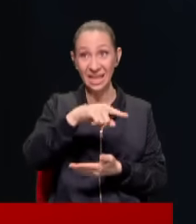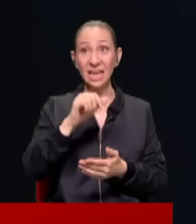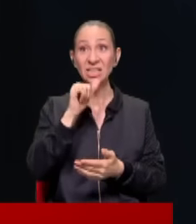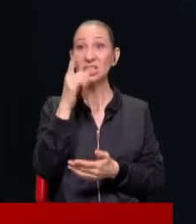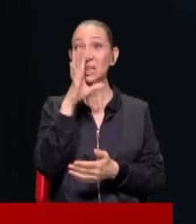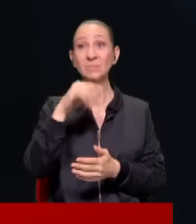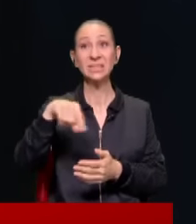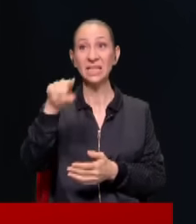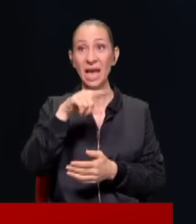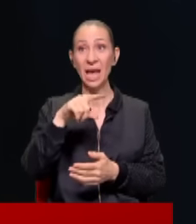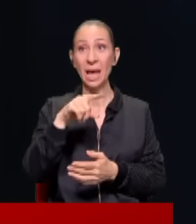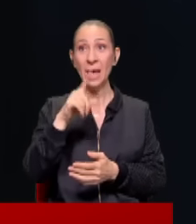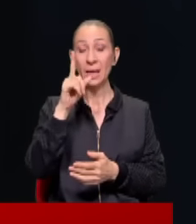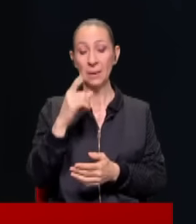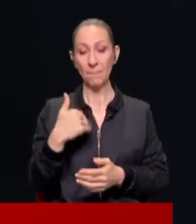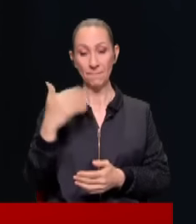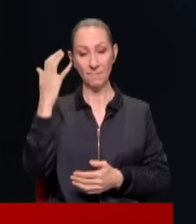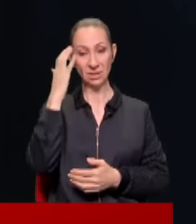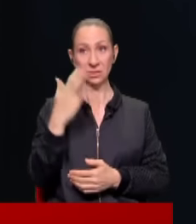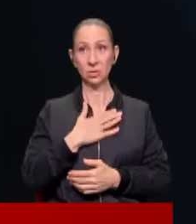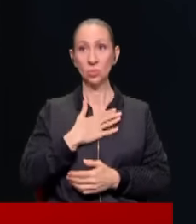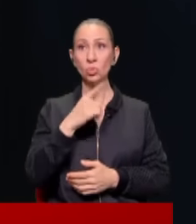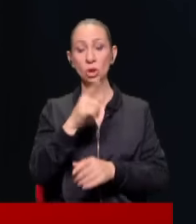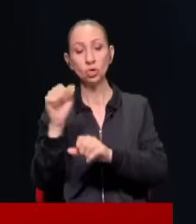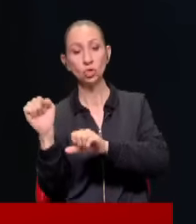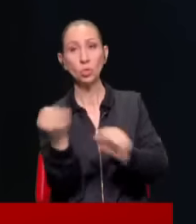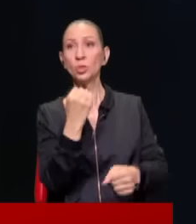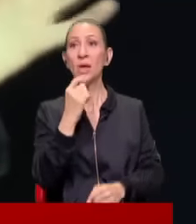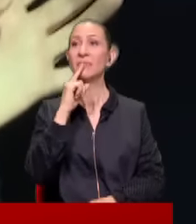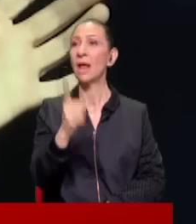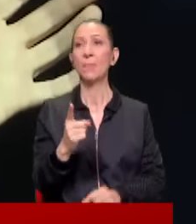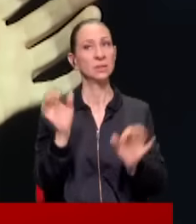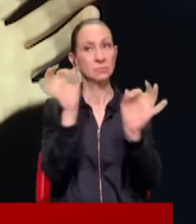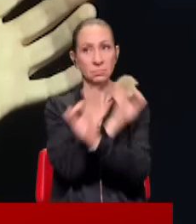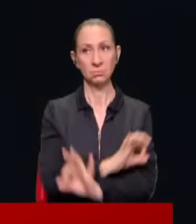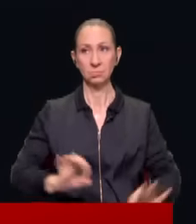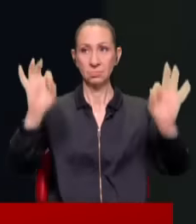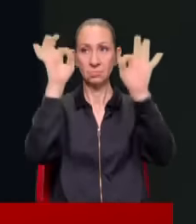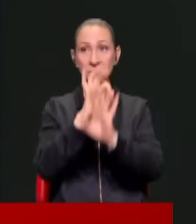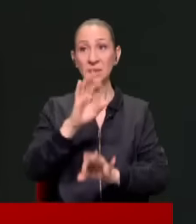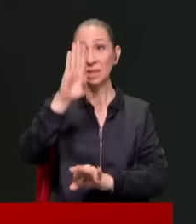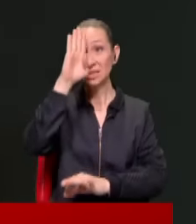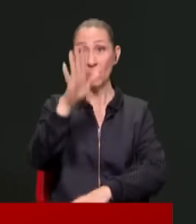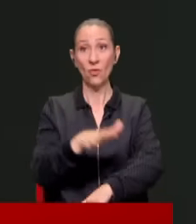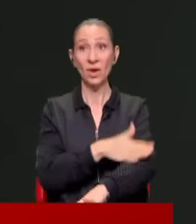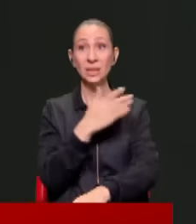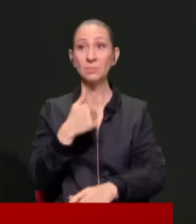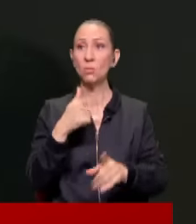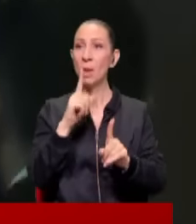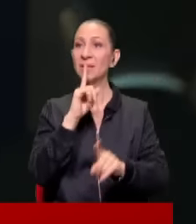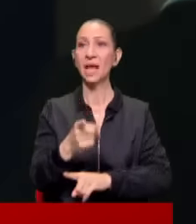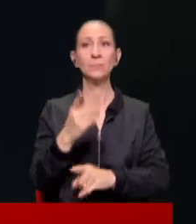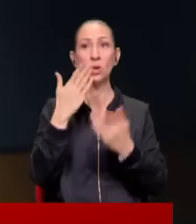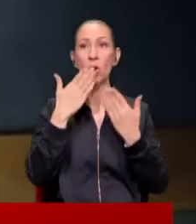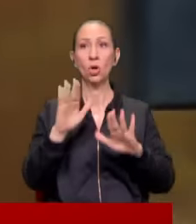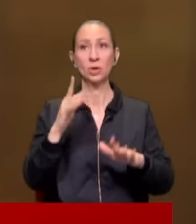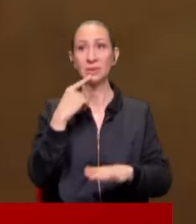hiç kimse, başta ben olmak üzere, bunları süpür diye bir talimat vermedi. İstanbul valisi bizim öyle bir talimatımız olmadı